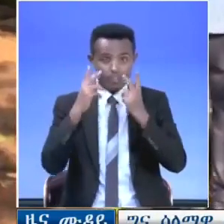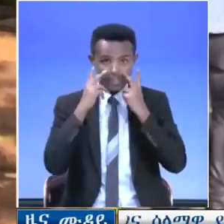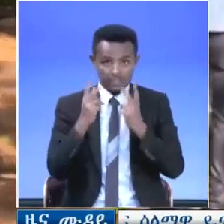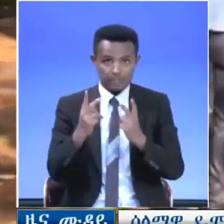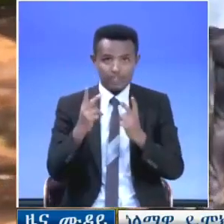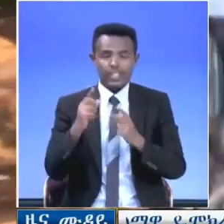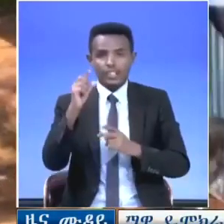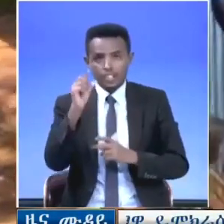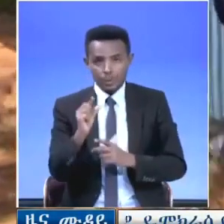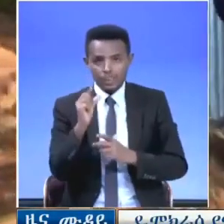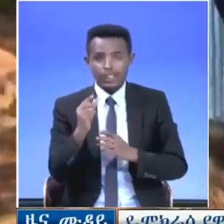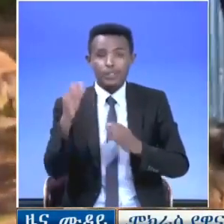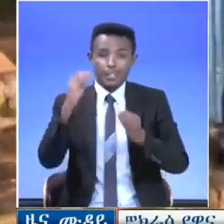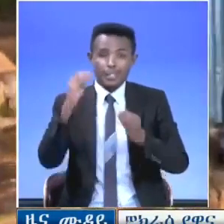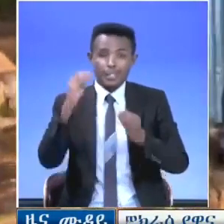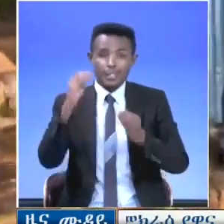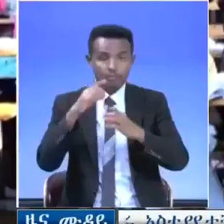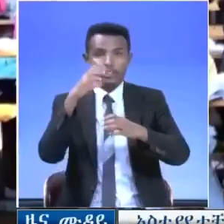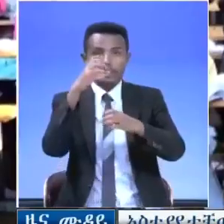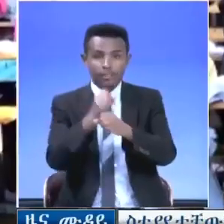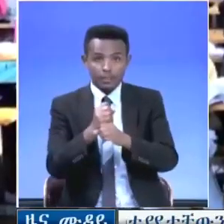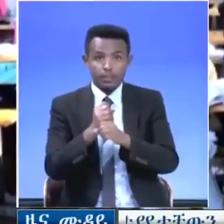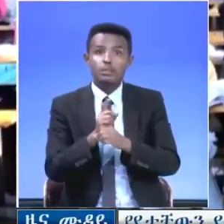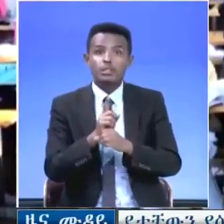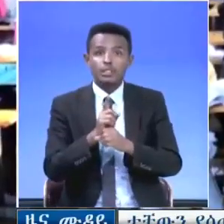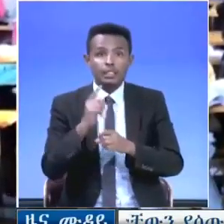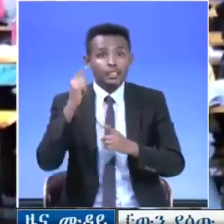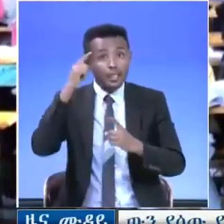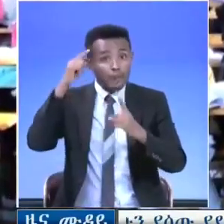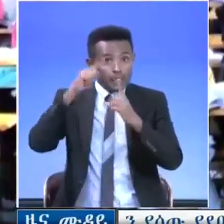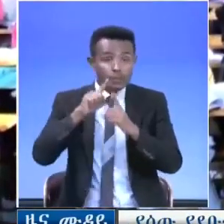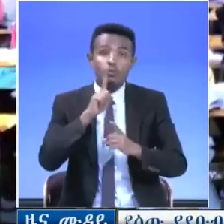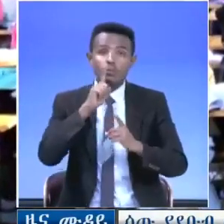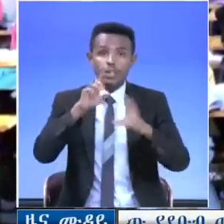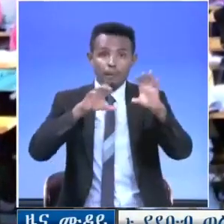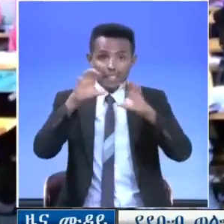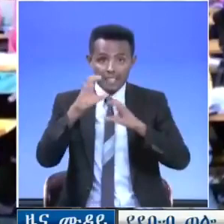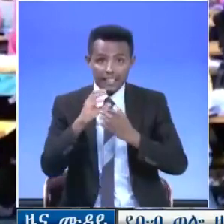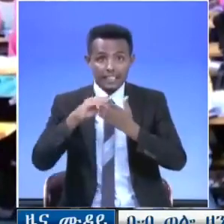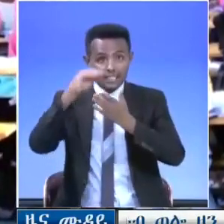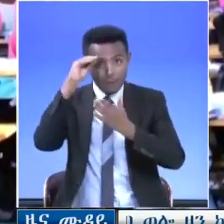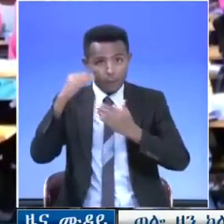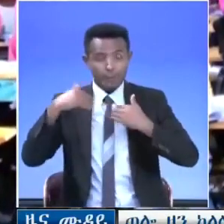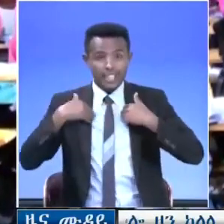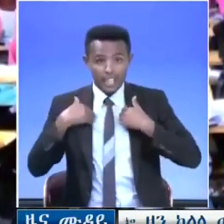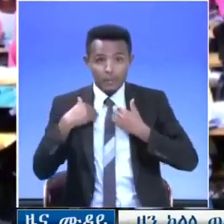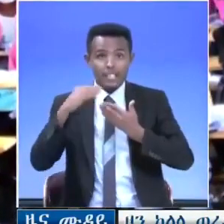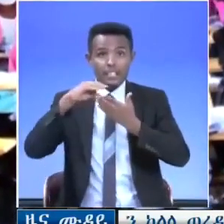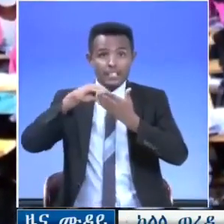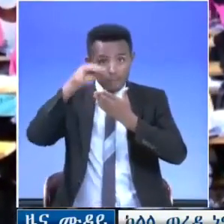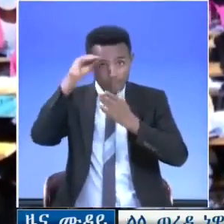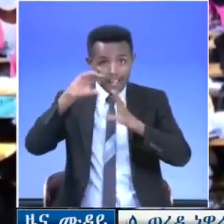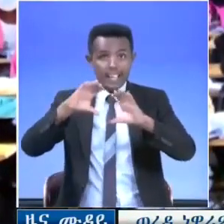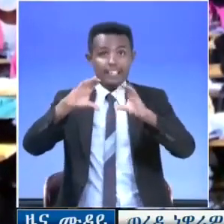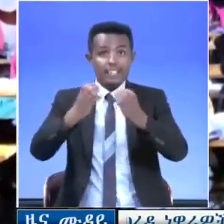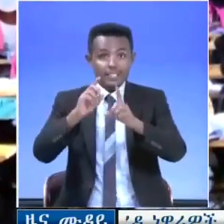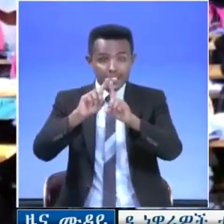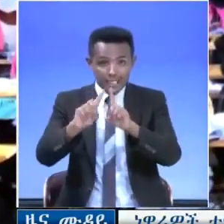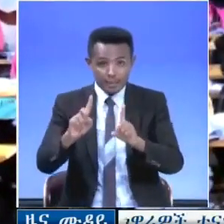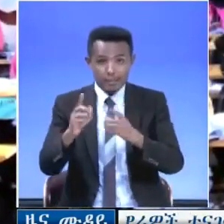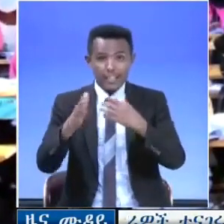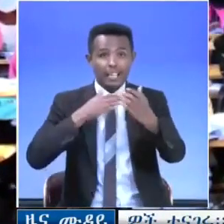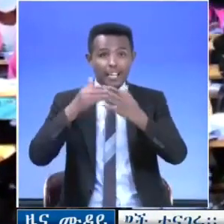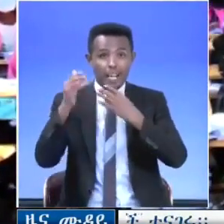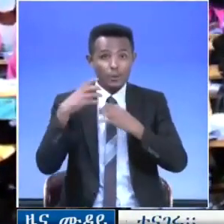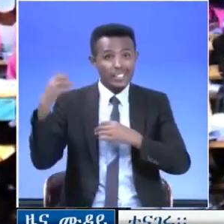የተወሰኑት የባሰ ችግር ያለባቸው ሆናቸውን እውን ለማድረግ እየተማሩበት ያለው የመማሪያ ክፍል ግን በቀላሉ የፀሐይ